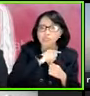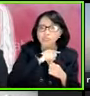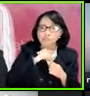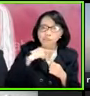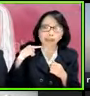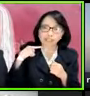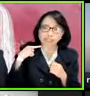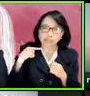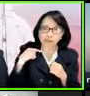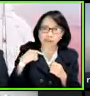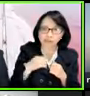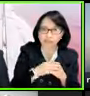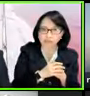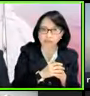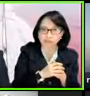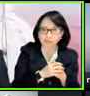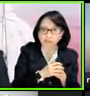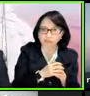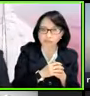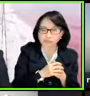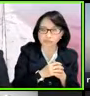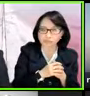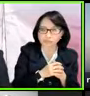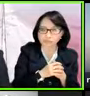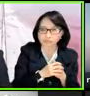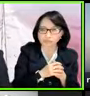yaitu kepalanya dipenggal